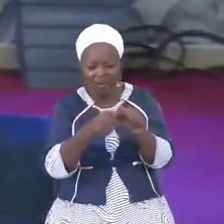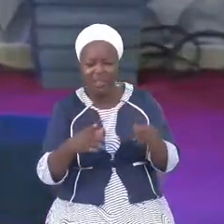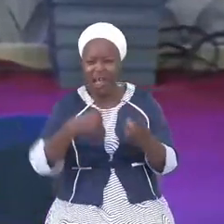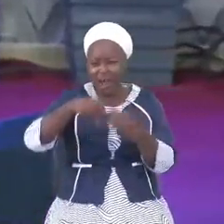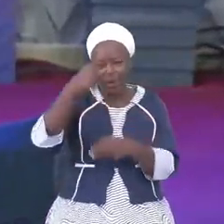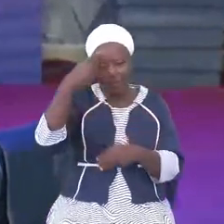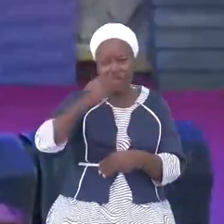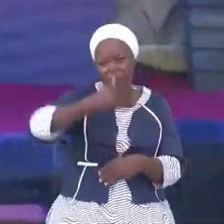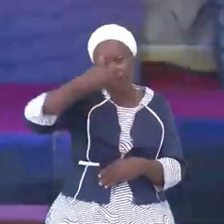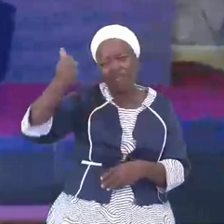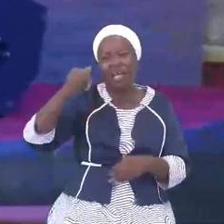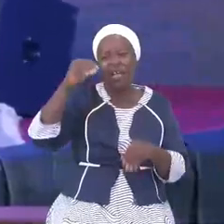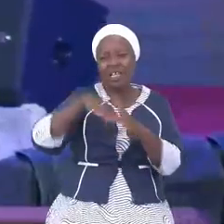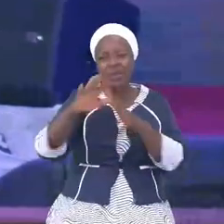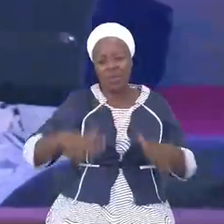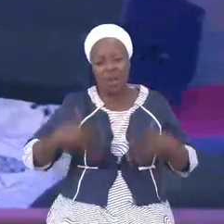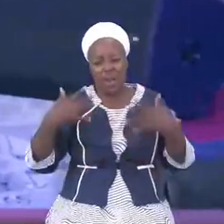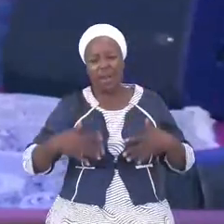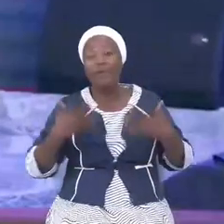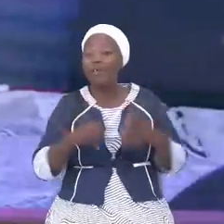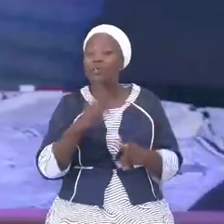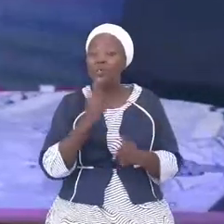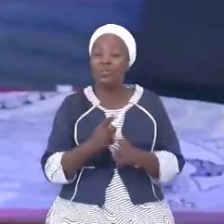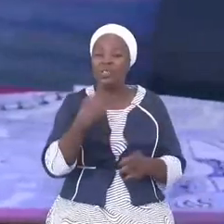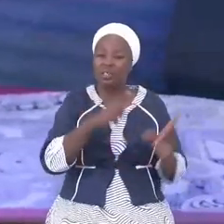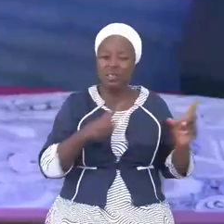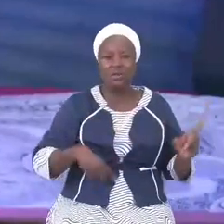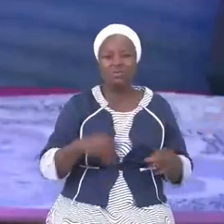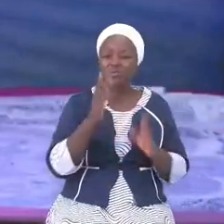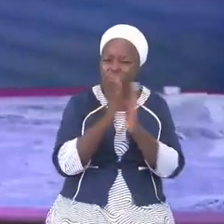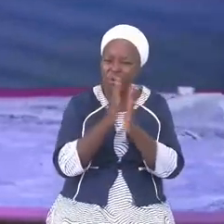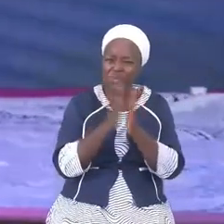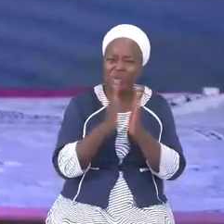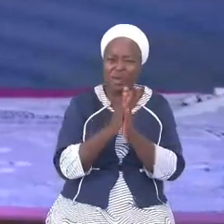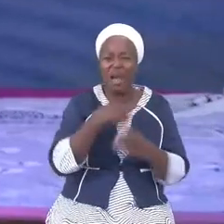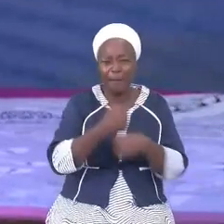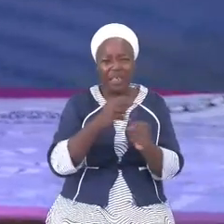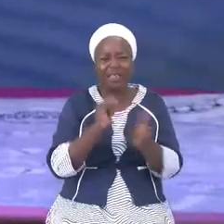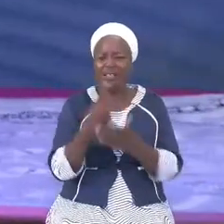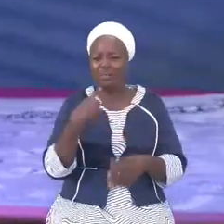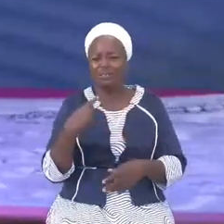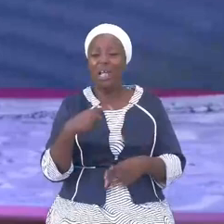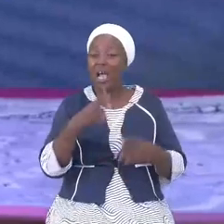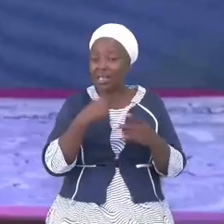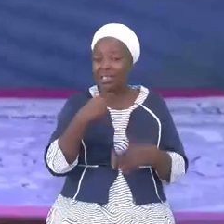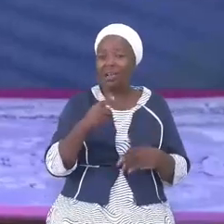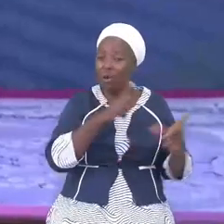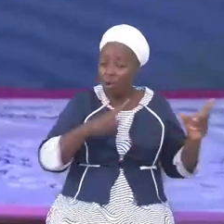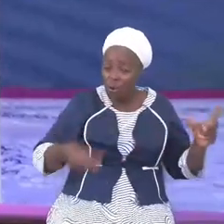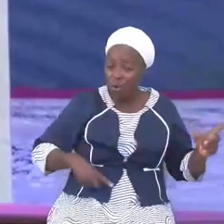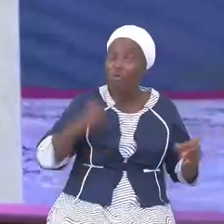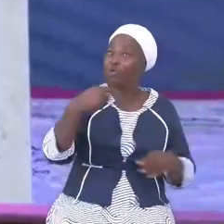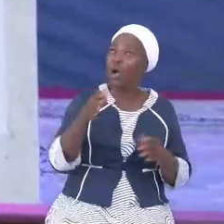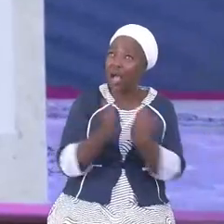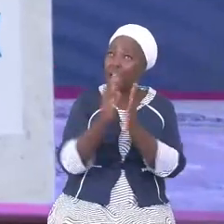meilleur dans ta vie. Parle au Seigneur, et fais ce décret, et dis Seigneur, tu me dis de faire de